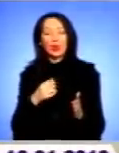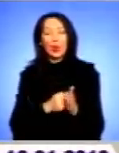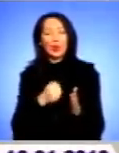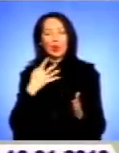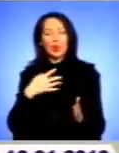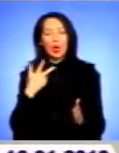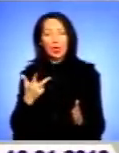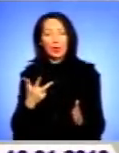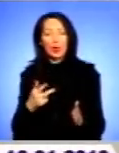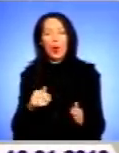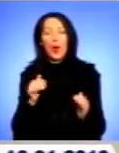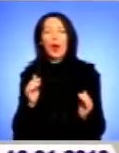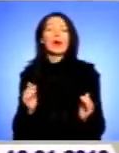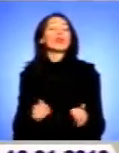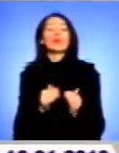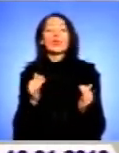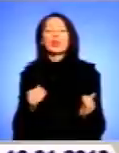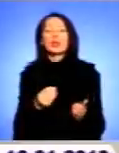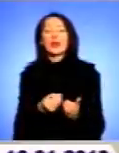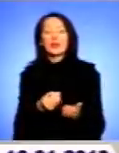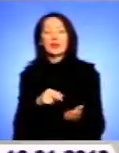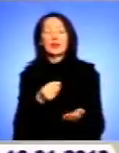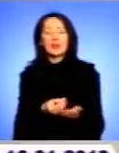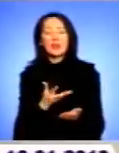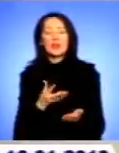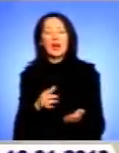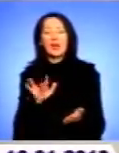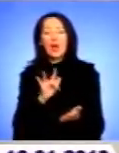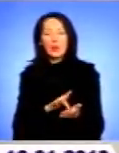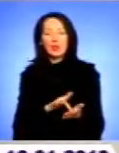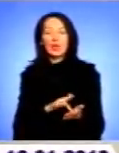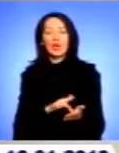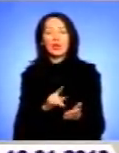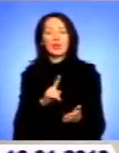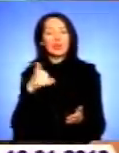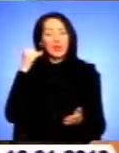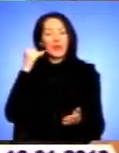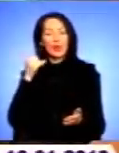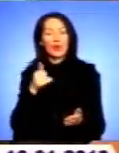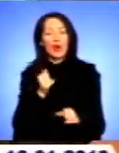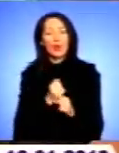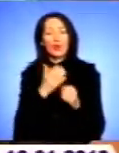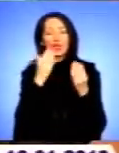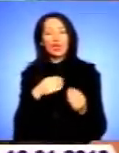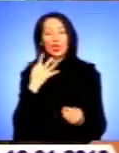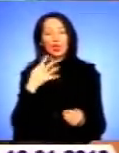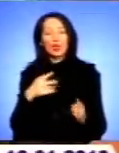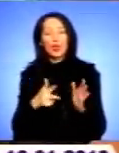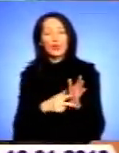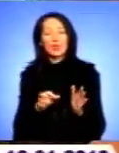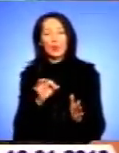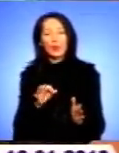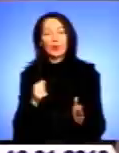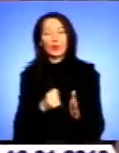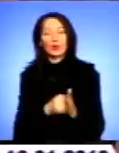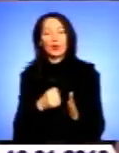на міжміські дзвінки на фіксованій мережі з фіксованого на фіксовані телефони – в робочі дні з 48 копійок за хвилину до